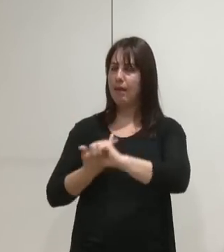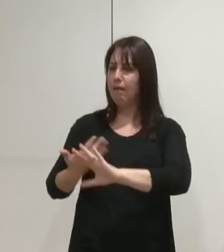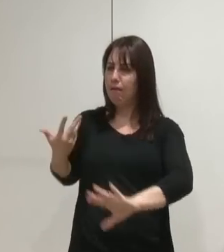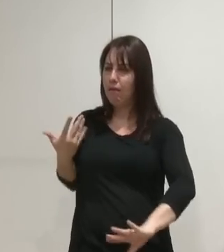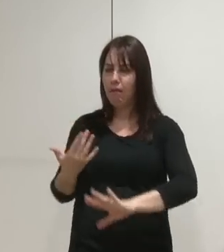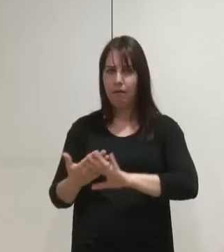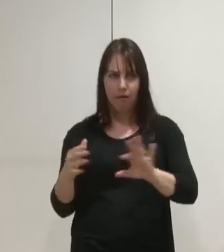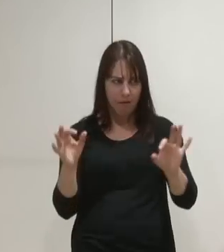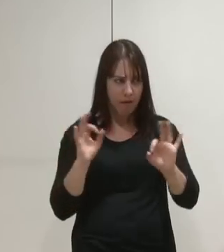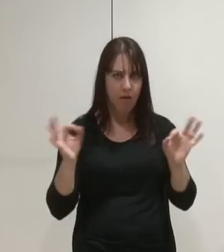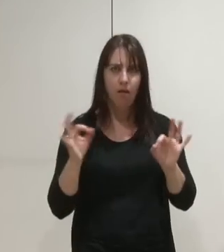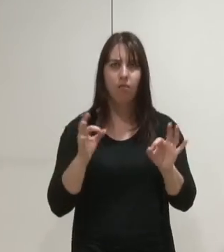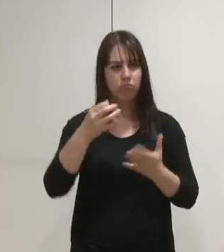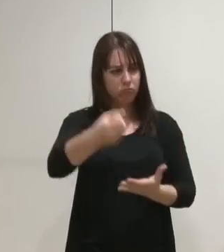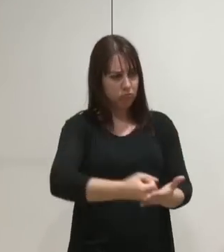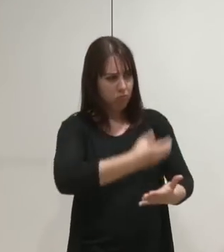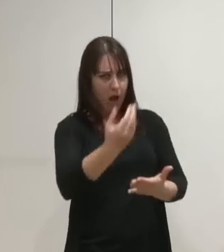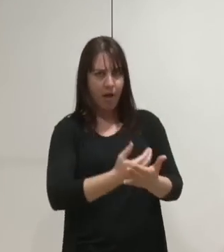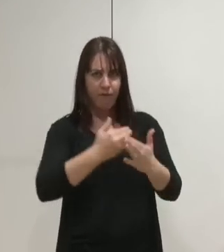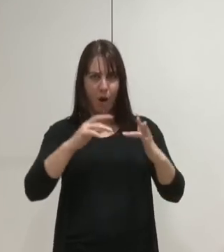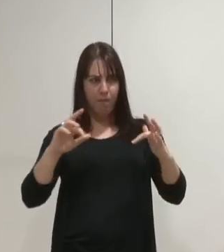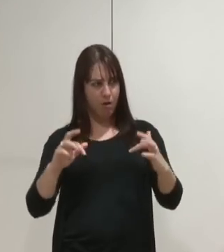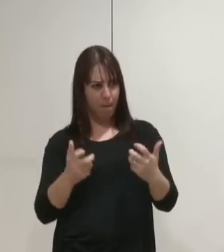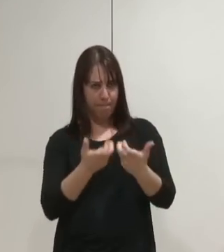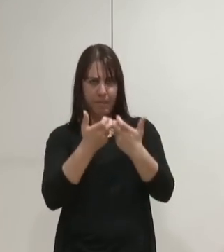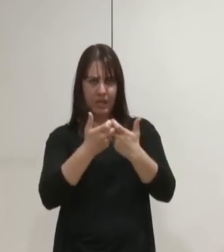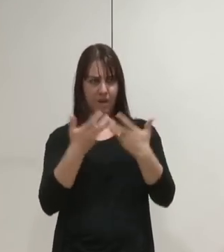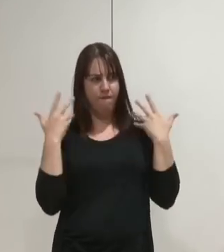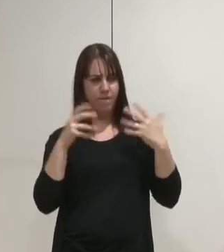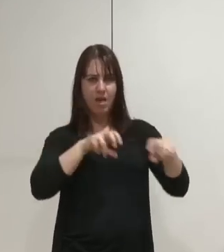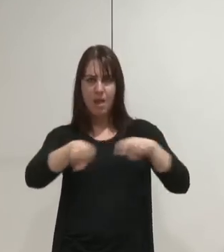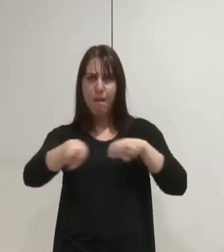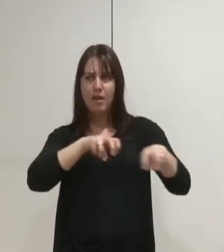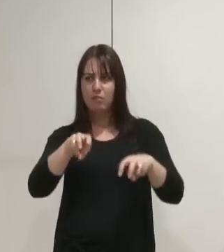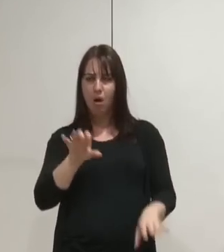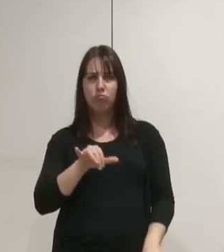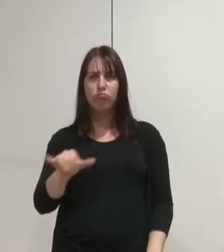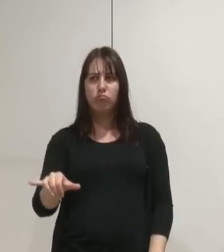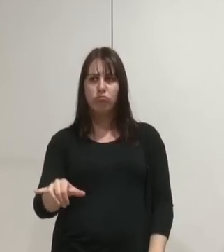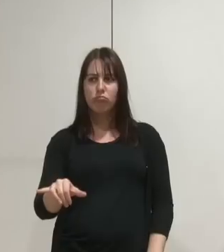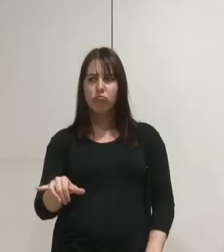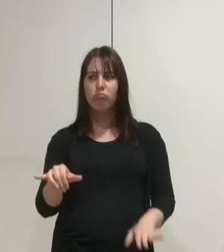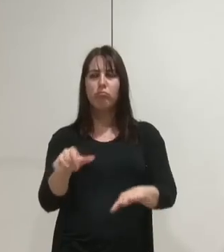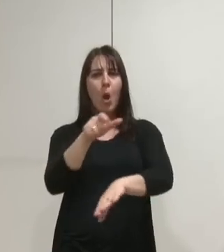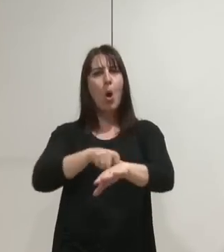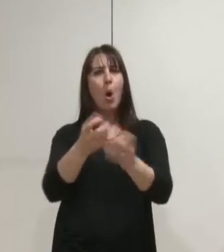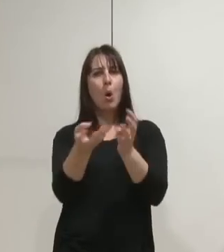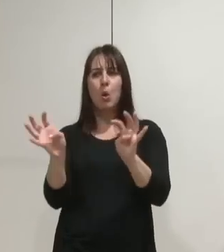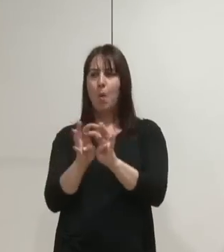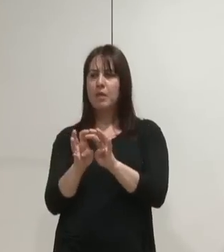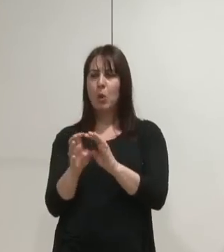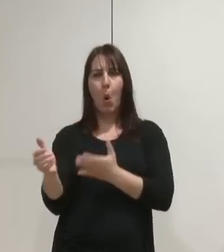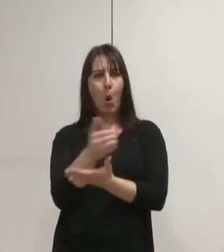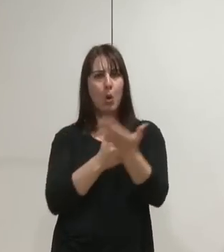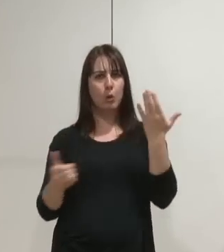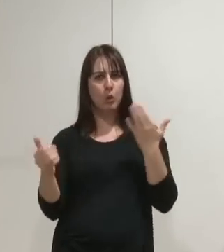n'avons pas eu communication de ces frais de déplacement la première fois que en commission ressources ces informations